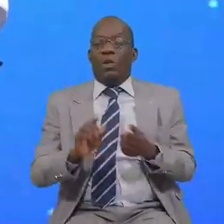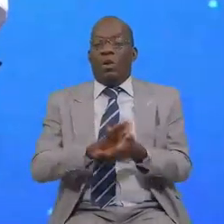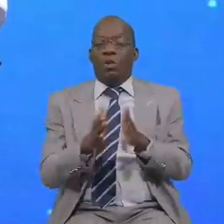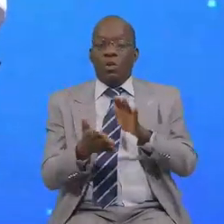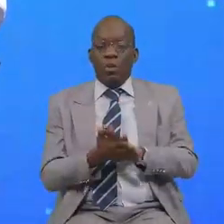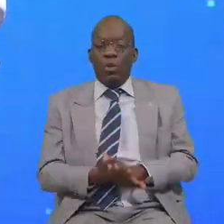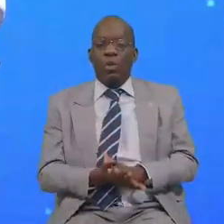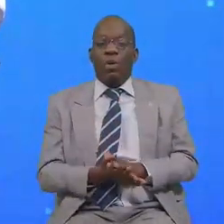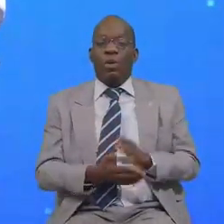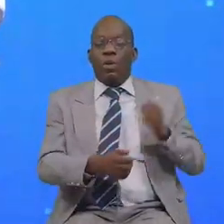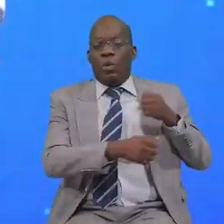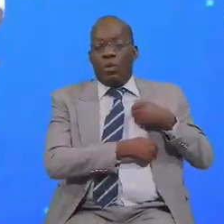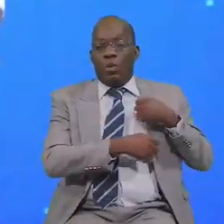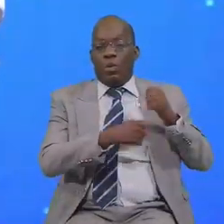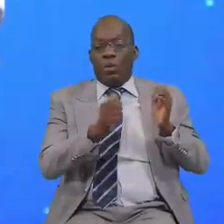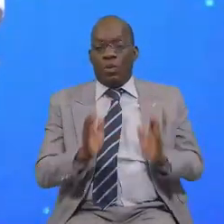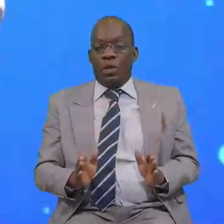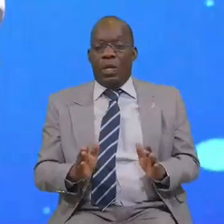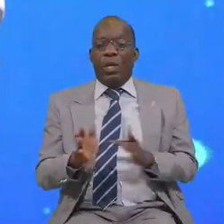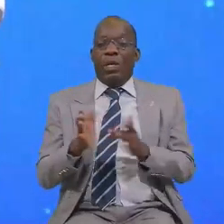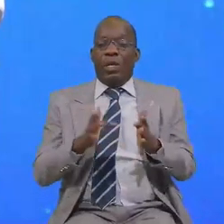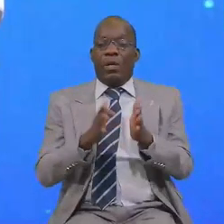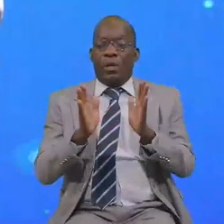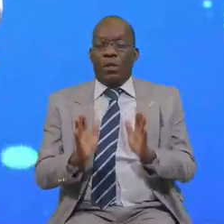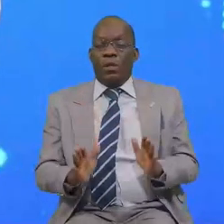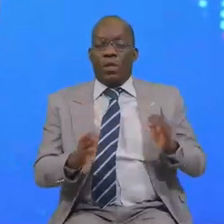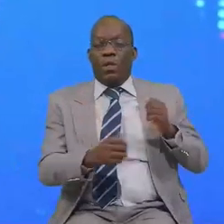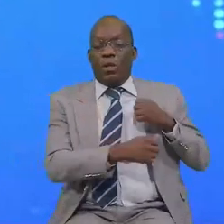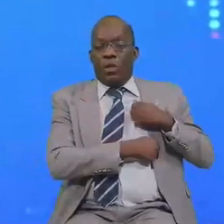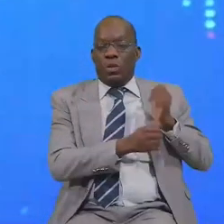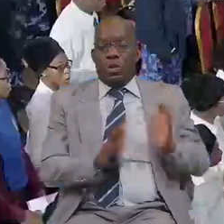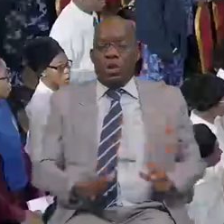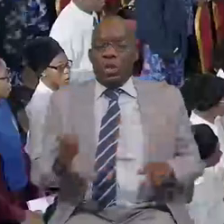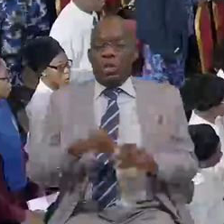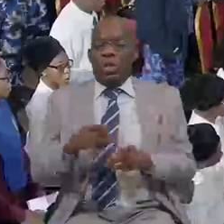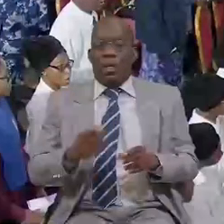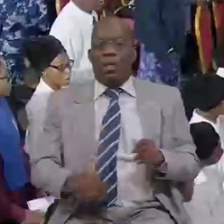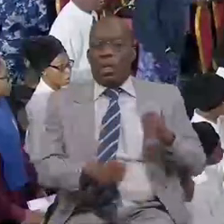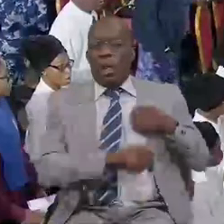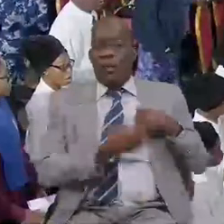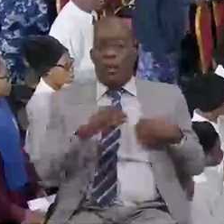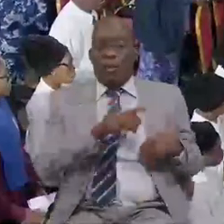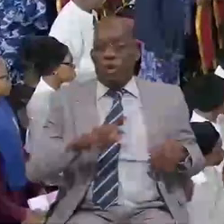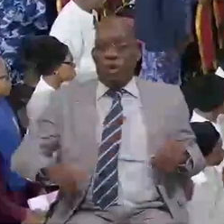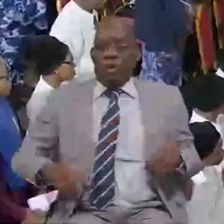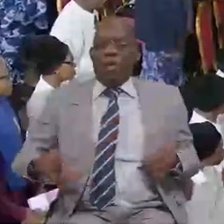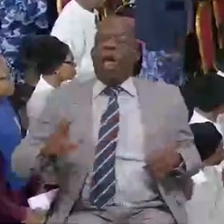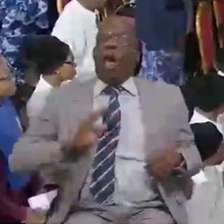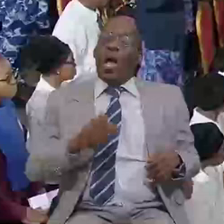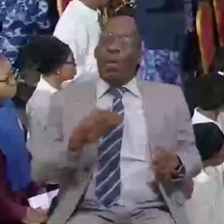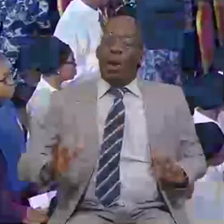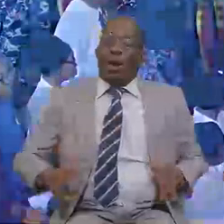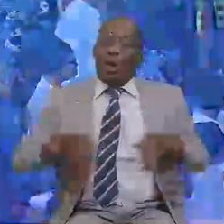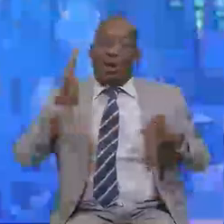dans l'armée du Seigneur. Et nos vies seront transformées, nos perspectives